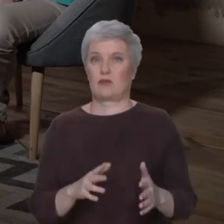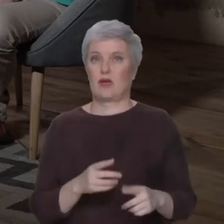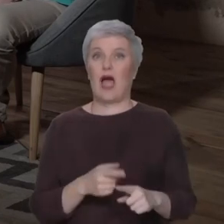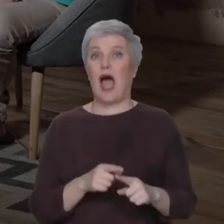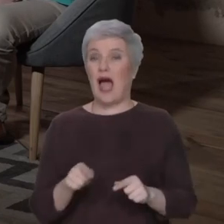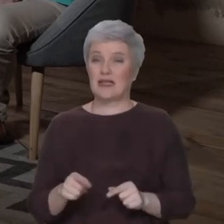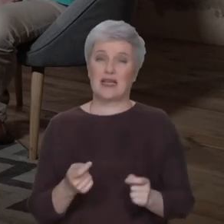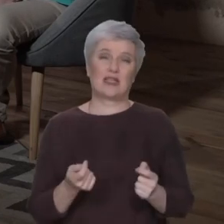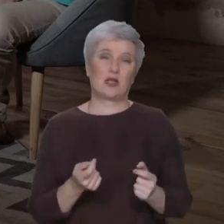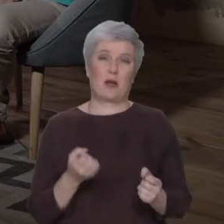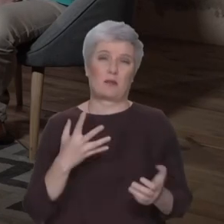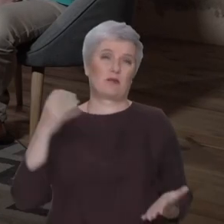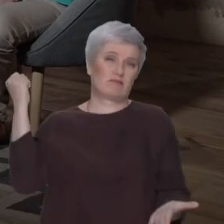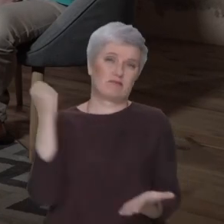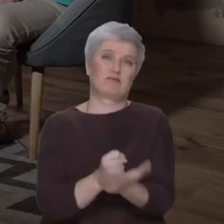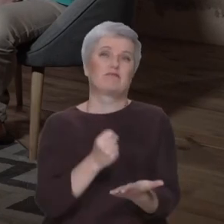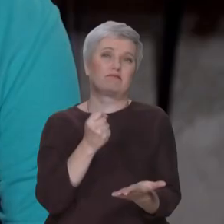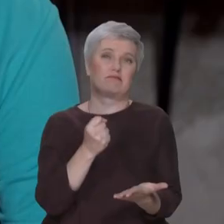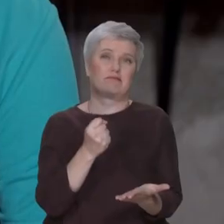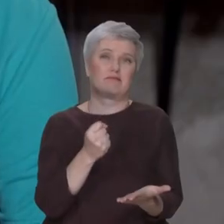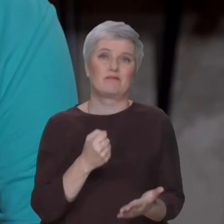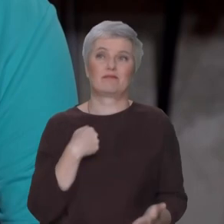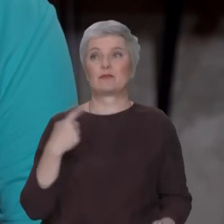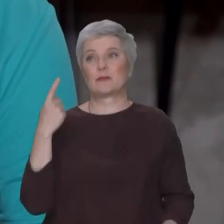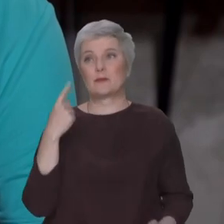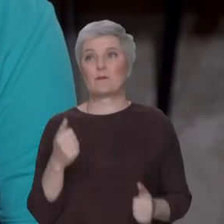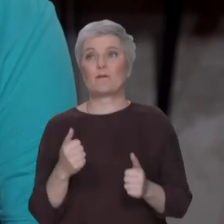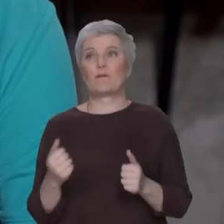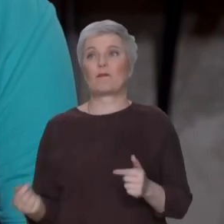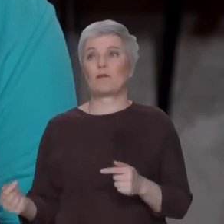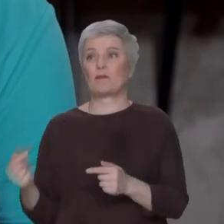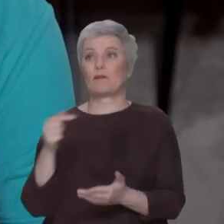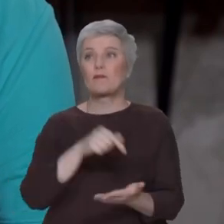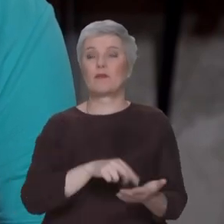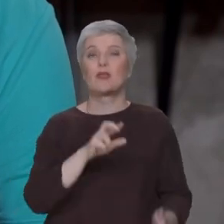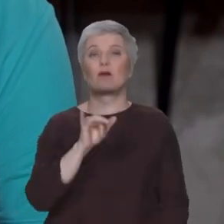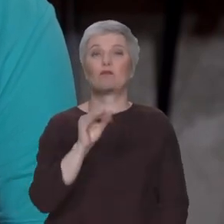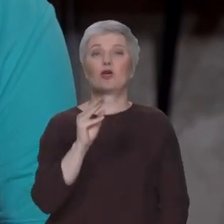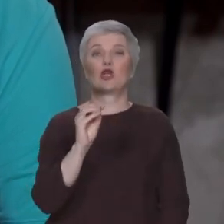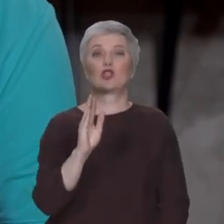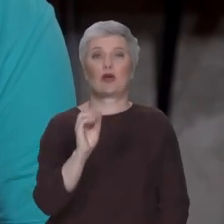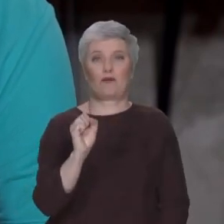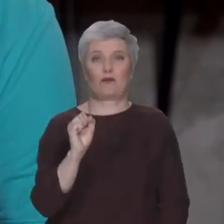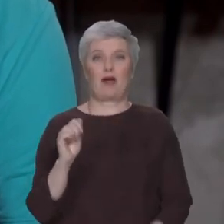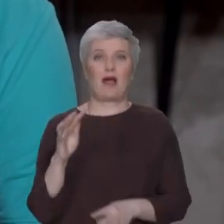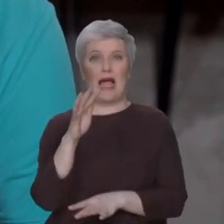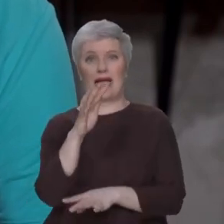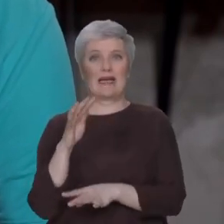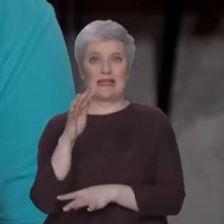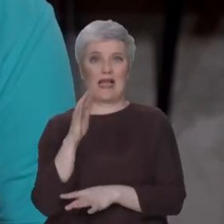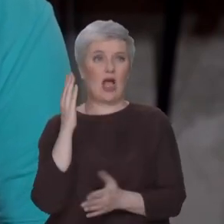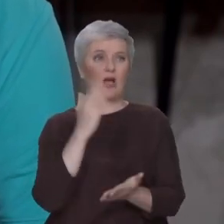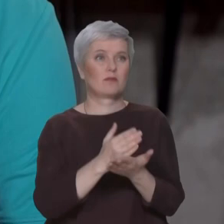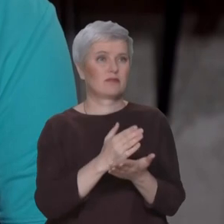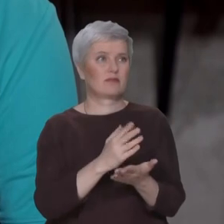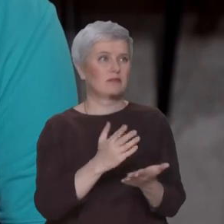це такий от приліт. Я так розумію, що десь з-під Бишева вони градом стрільнули в бік, навіть не знаю